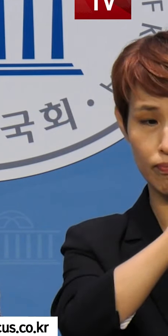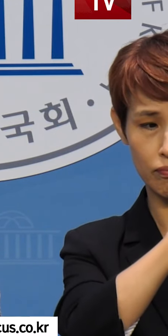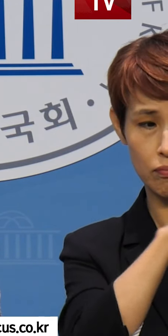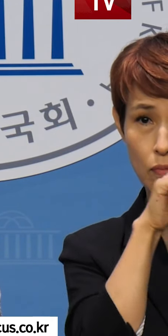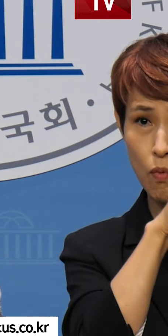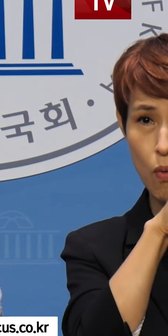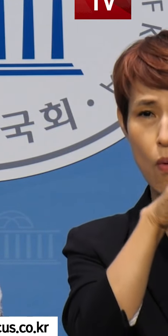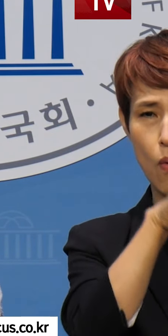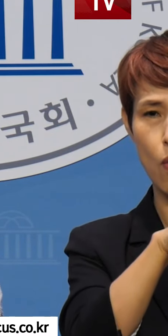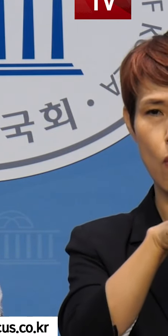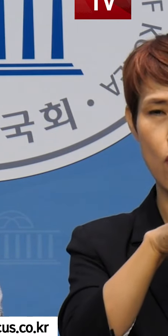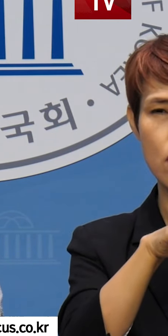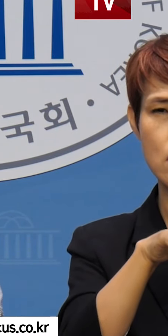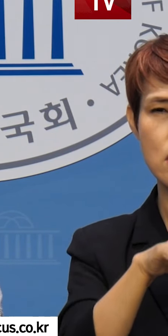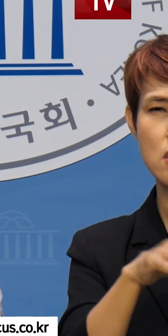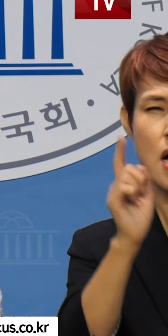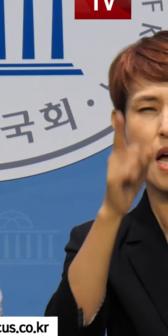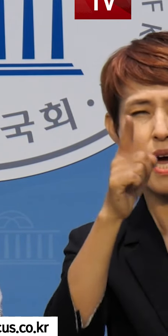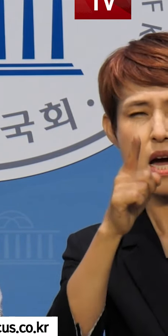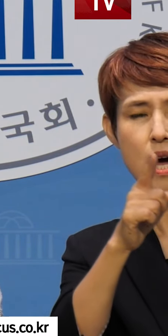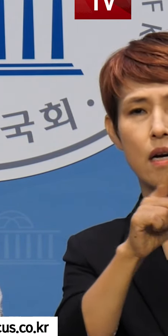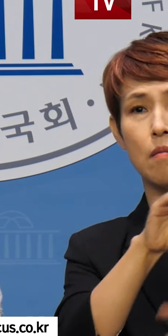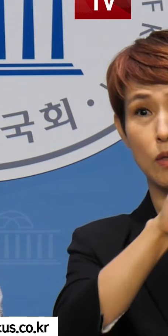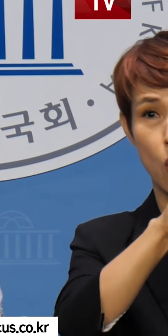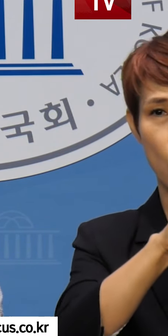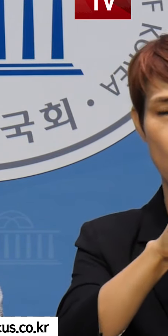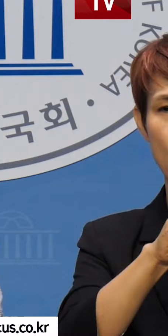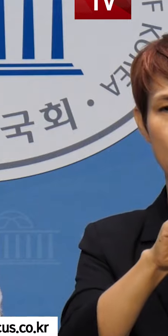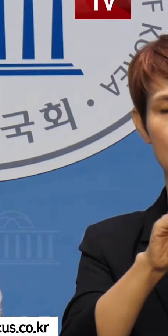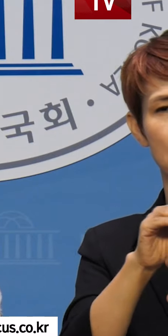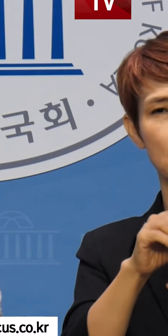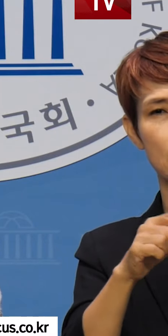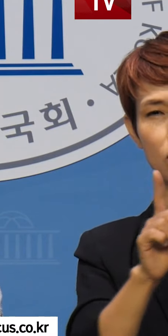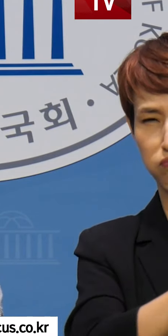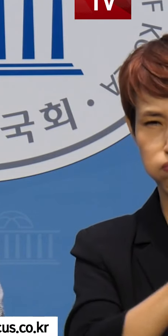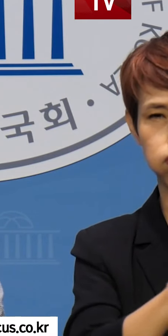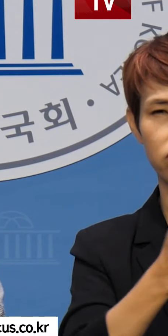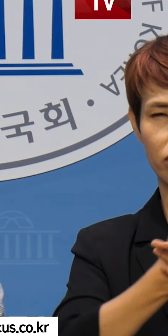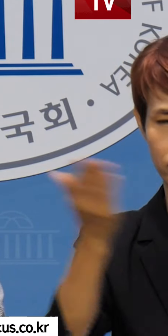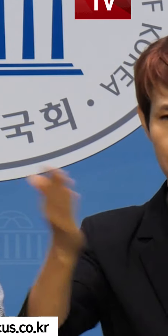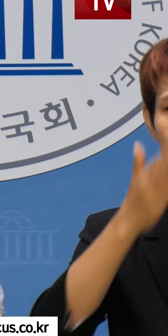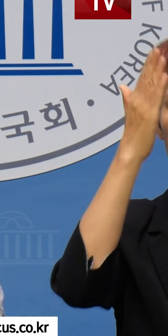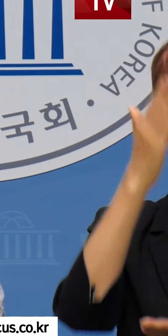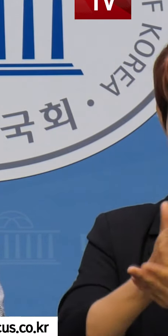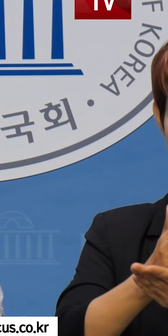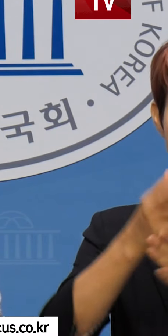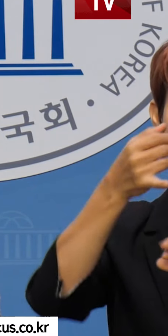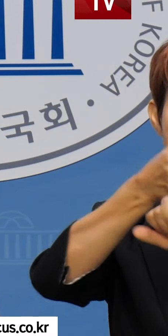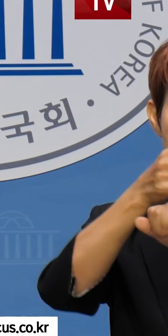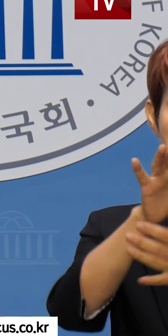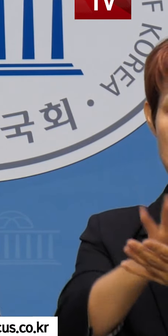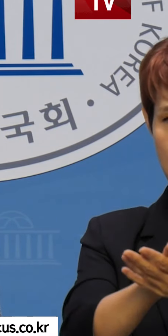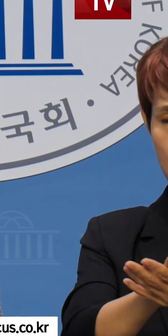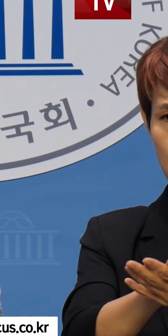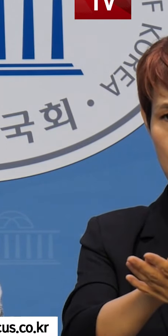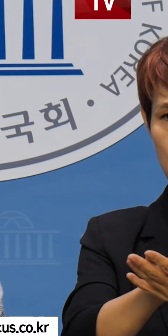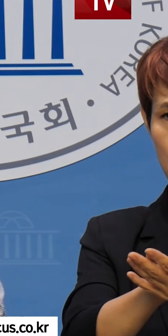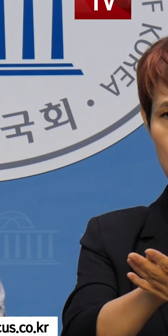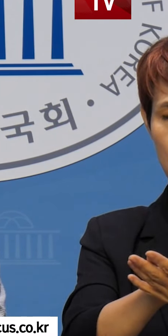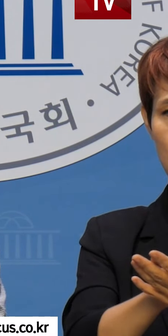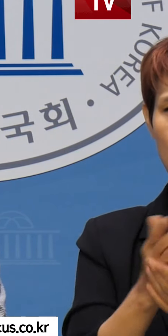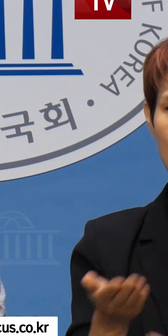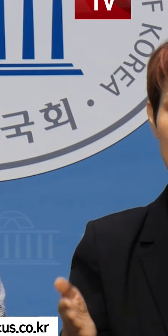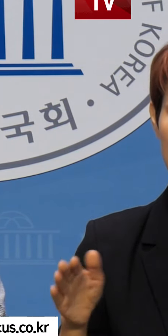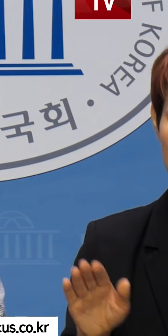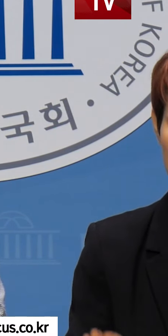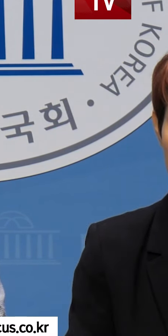일대에서 확성기 방송과 전단 살포를 비롯한 모든 적대 행위를 중단하기로 약속했습니다.